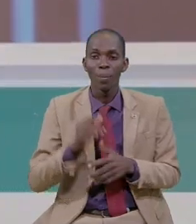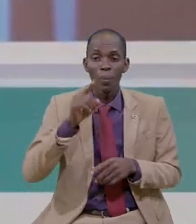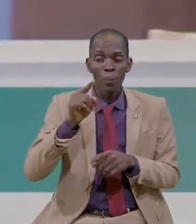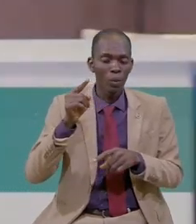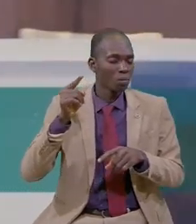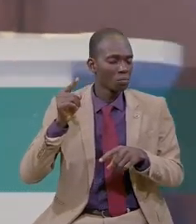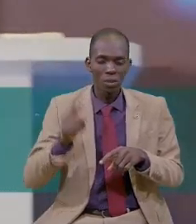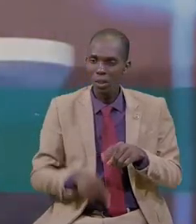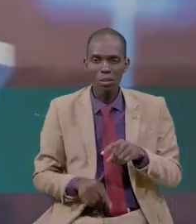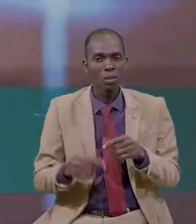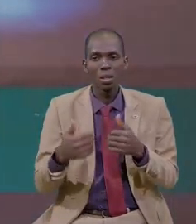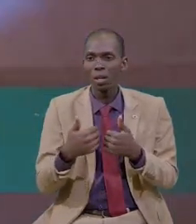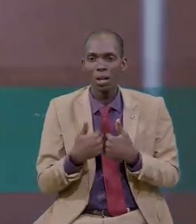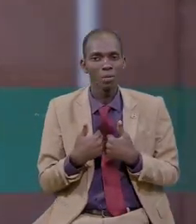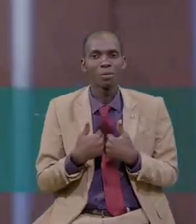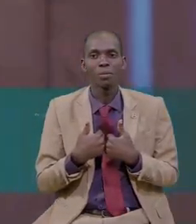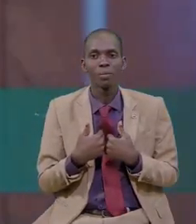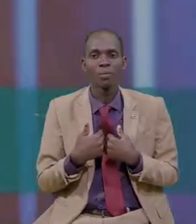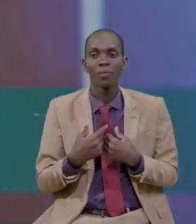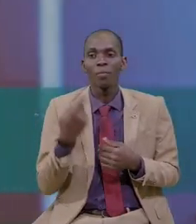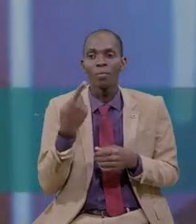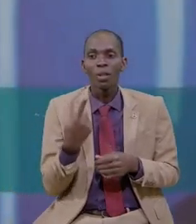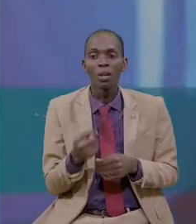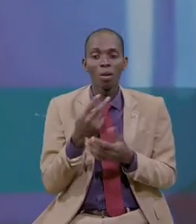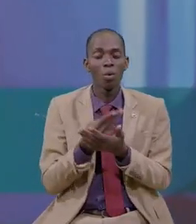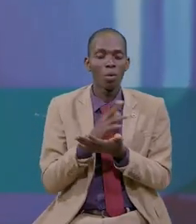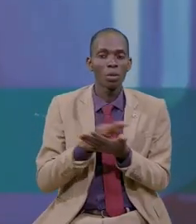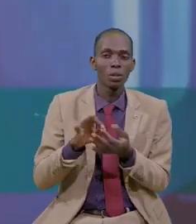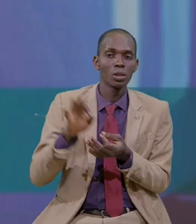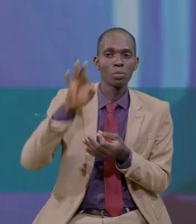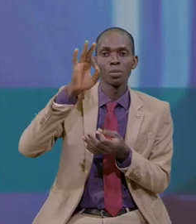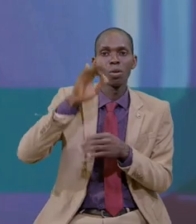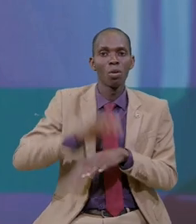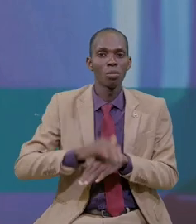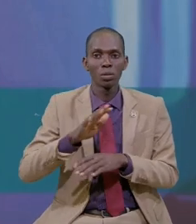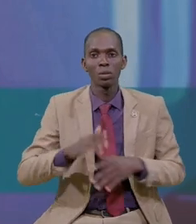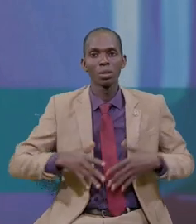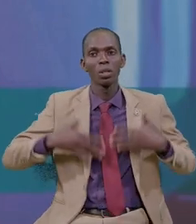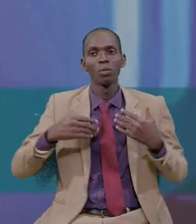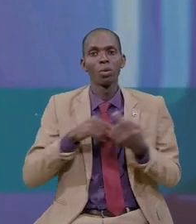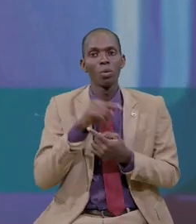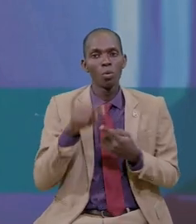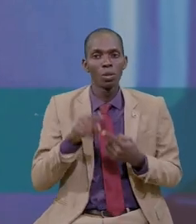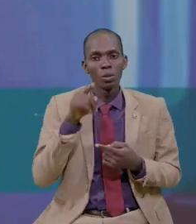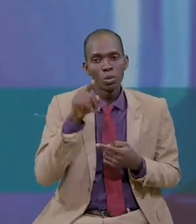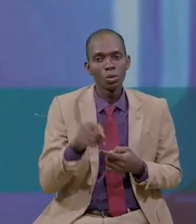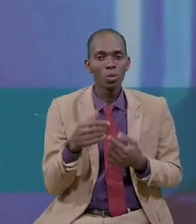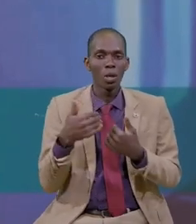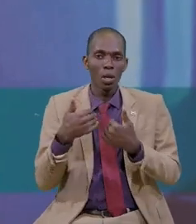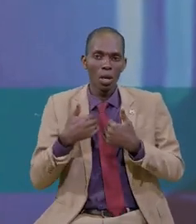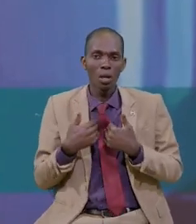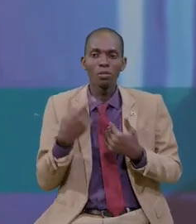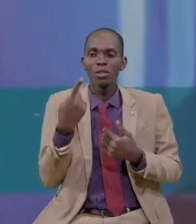pas avoir le Saint-Esprit sur votre vie quand vous